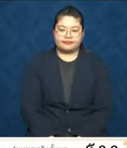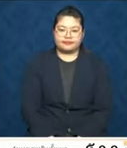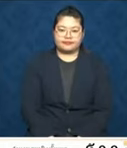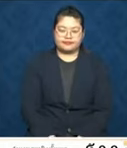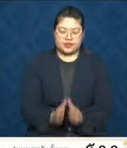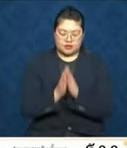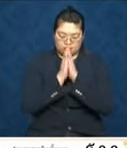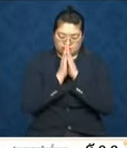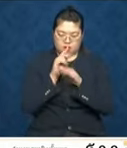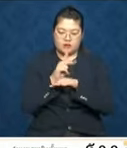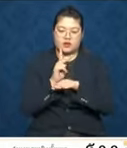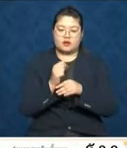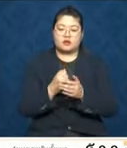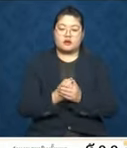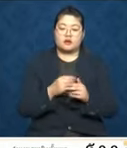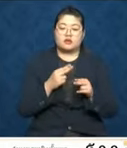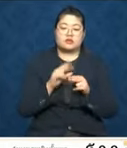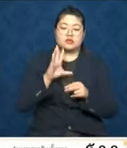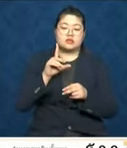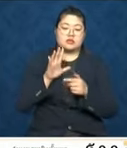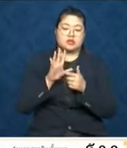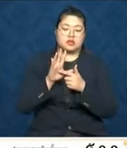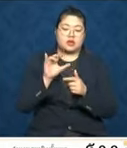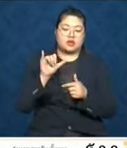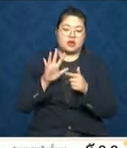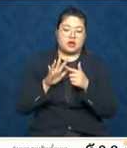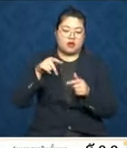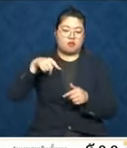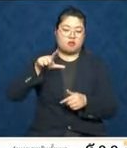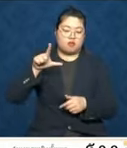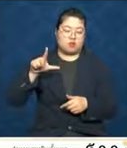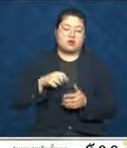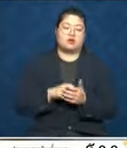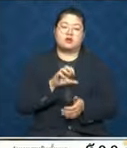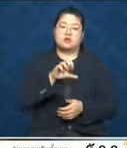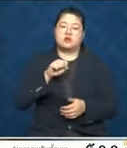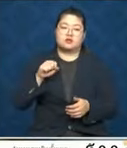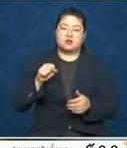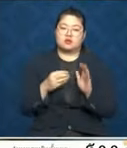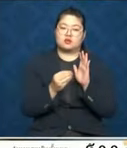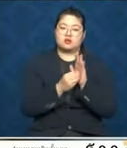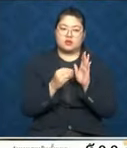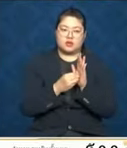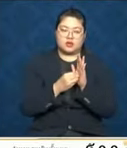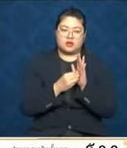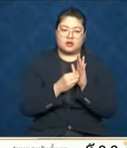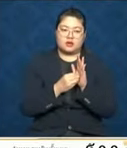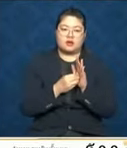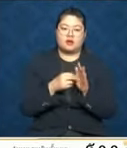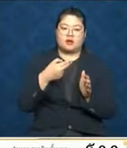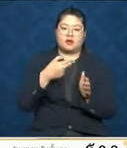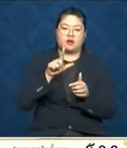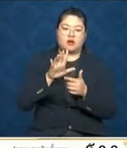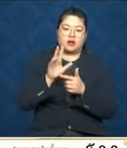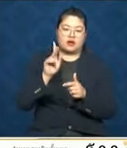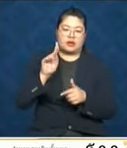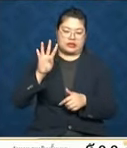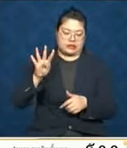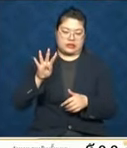เรียนท่านประธานสภาที่เคารพครับผมชัยพลสะท้อนดีสมาชิกสภาผู้แทนราษฎรเขตหลัก4จตุจักรกรุงเทพมหานครพรรคก้าวไกล